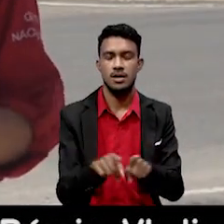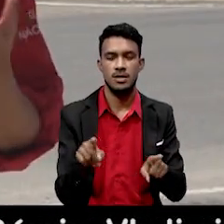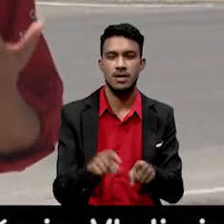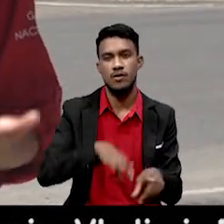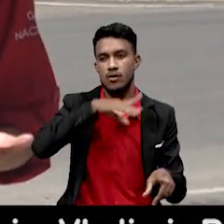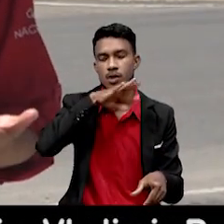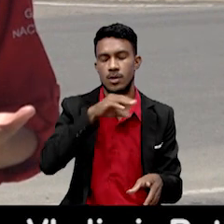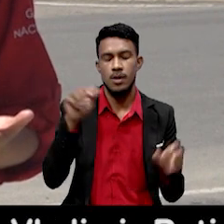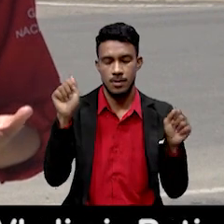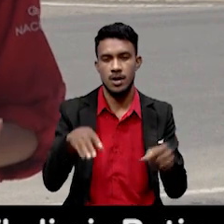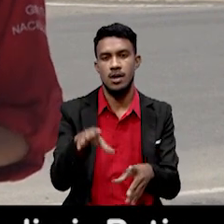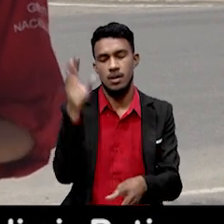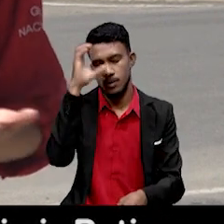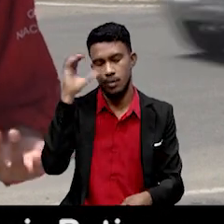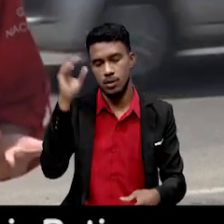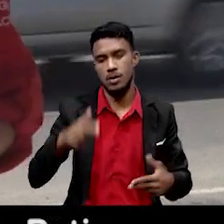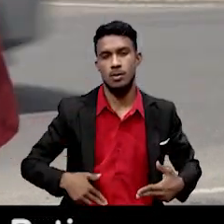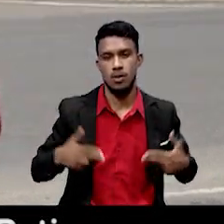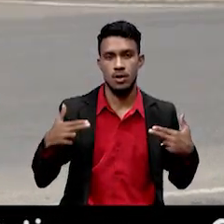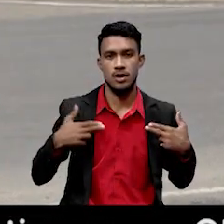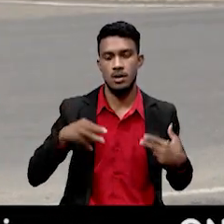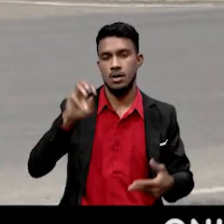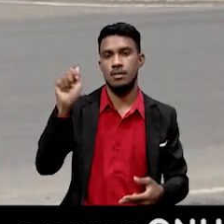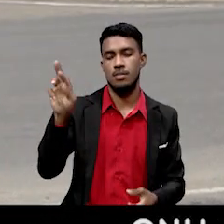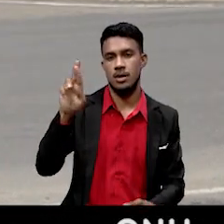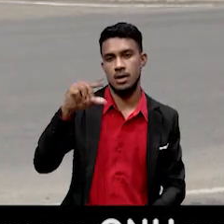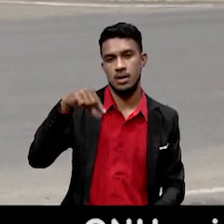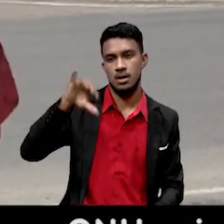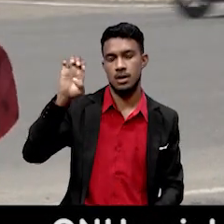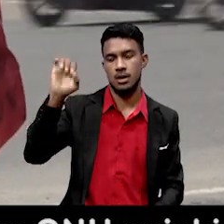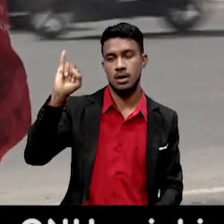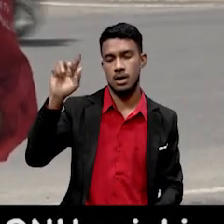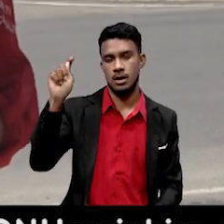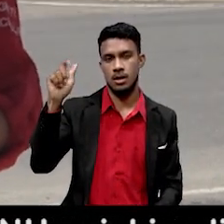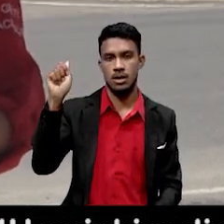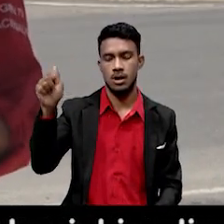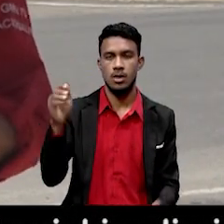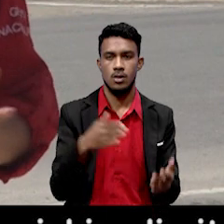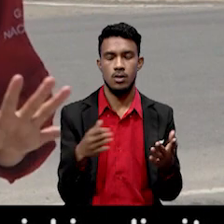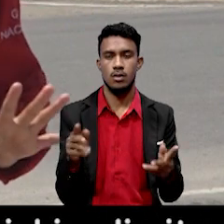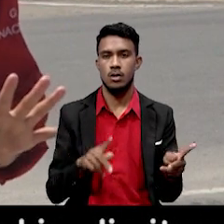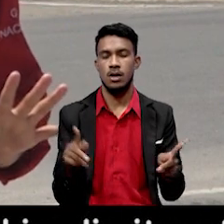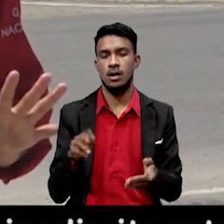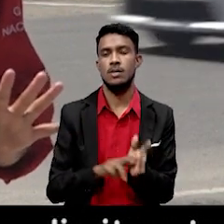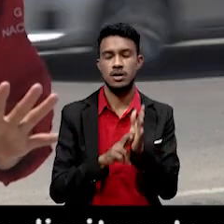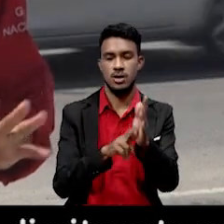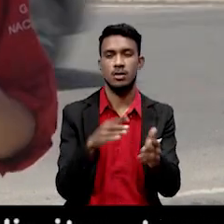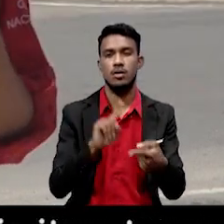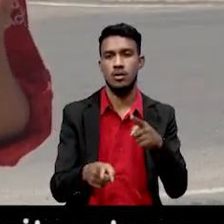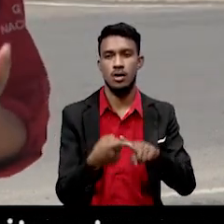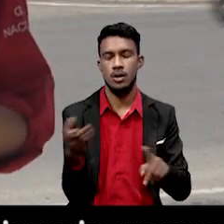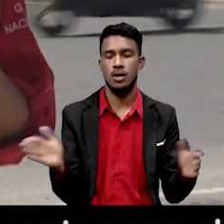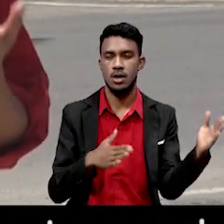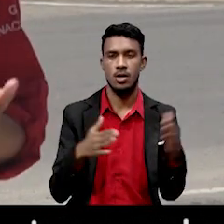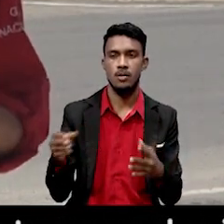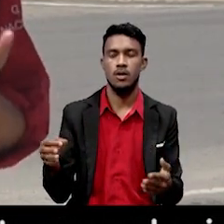ba ema ho di buka morish. Merkita ho nialing representa ona animaluk atu sidaresing ni beha libur lixo kada lorong